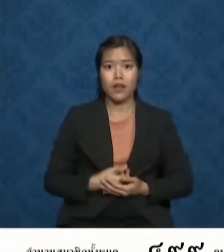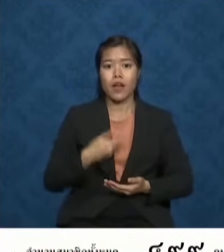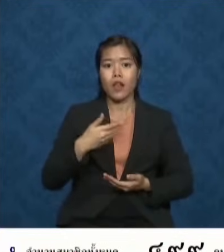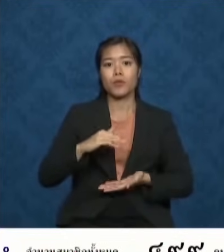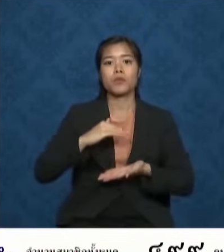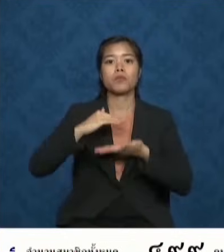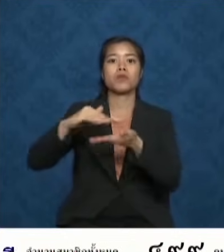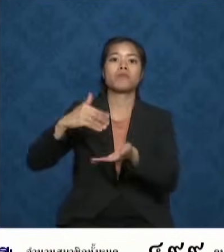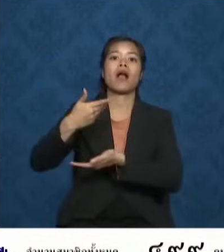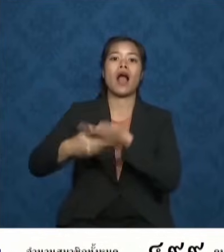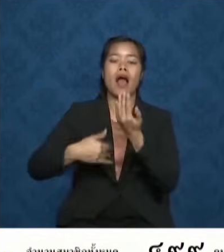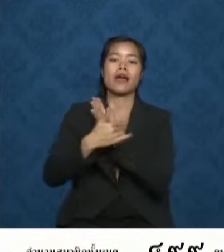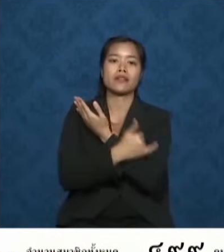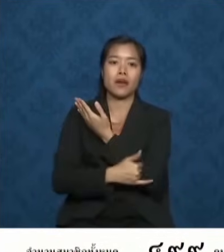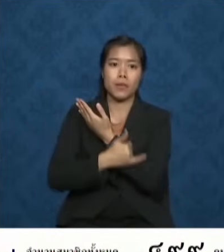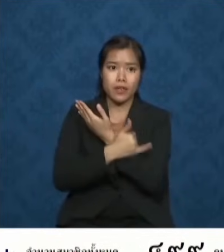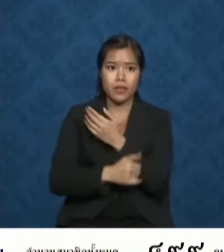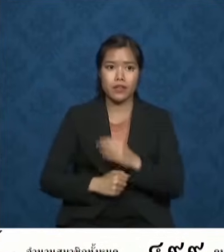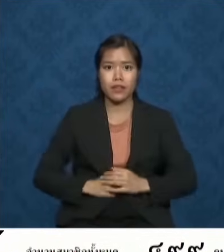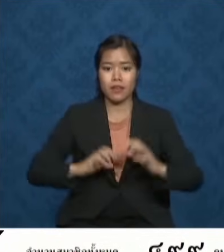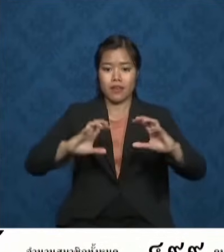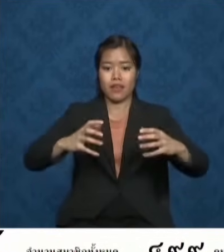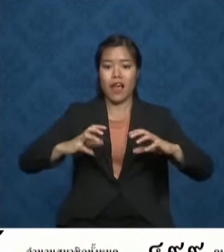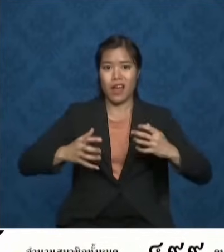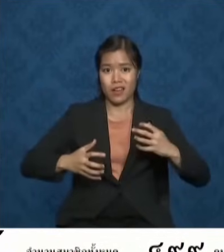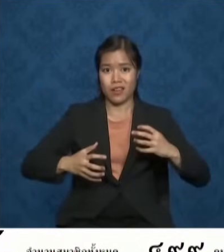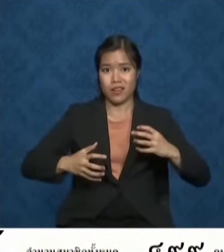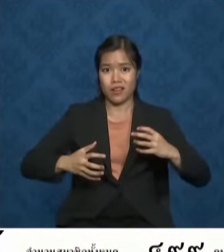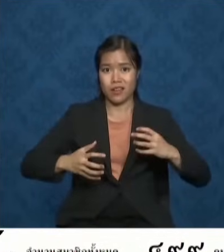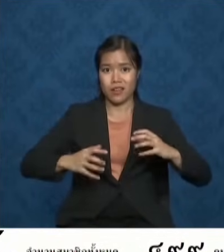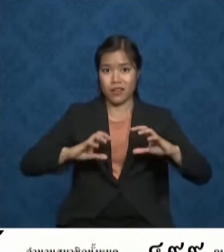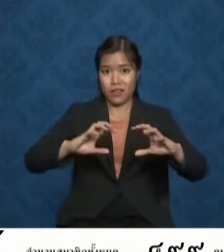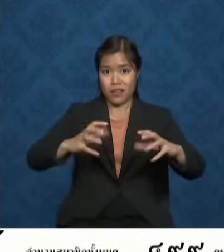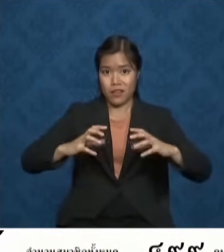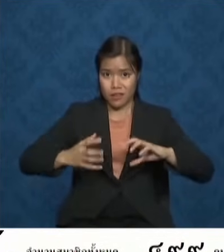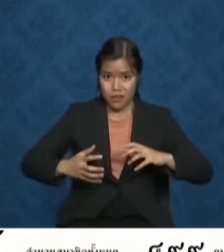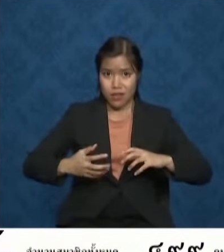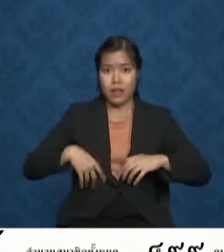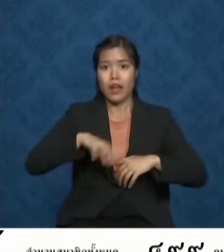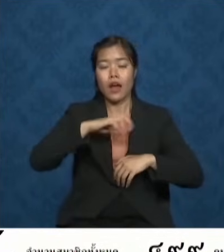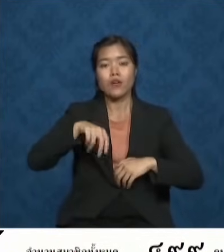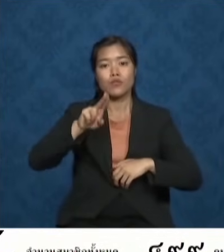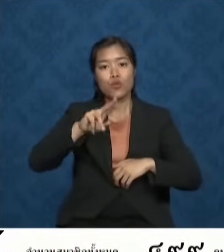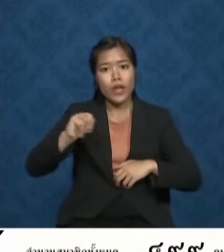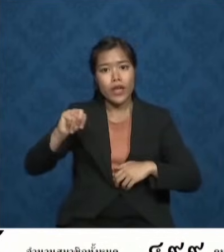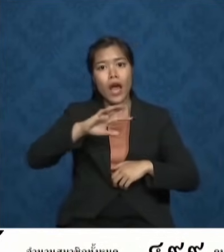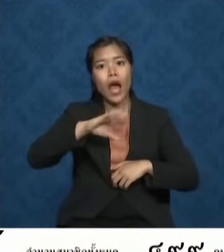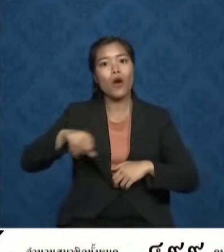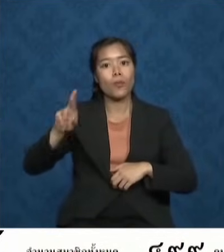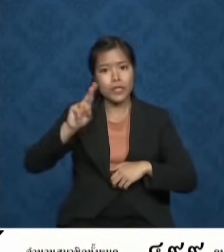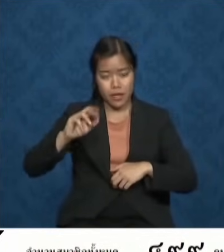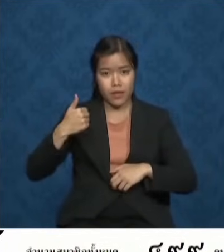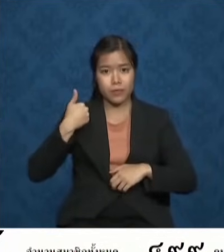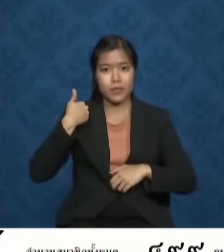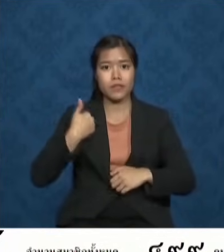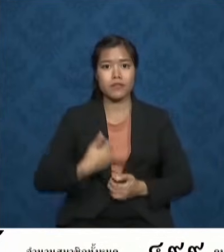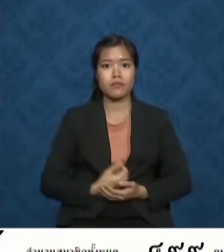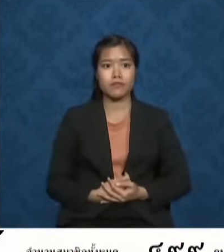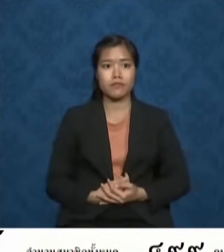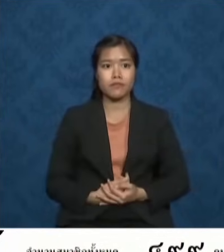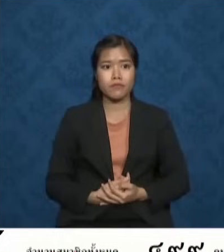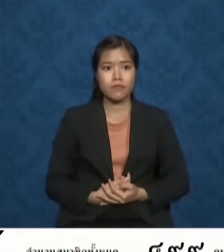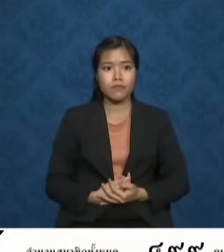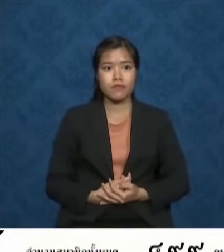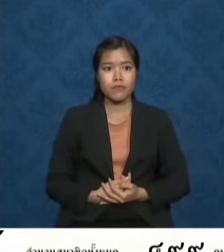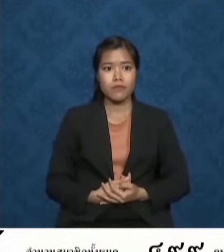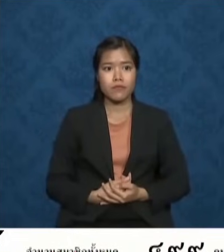ยยานเกราะล้อยาง UN เอาไปใช้และหลายประเทศในละแวกนี้เอาไปใช้ด้วยเวลาเพียงจำกัดประเดี๋ยวผมจะ